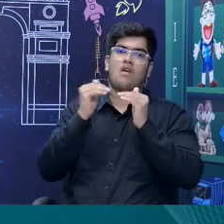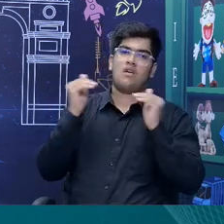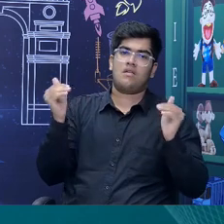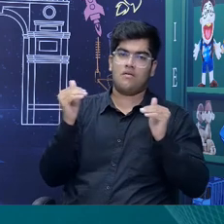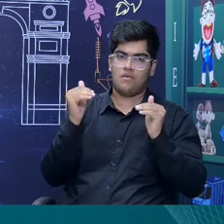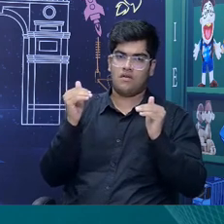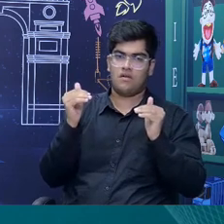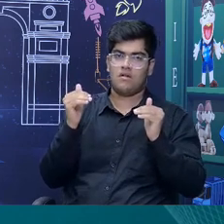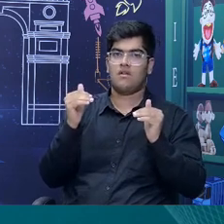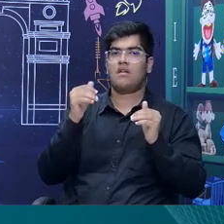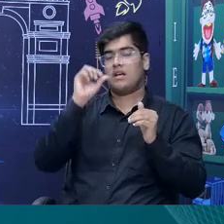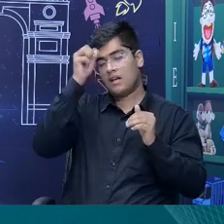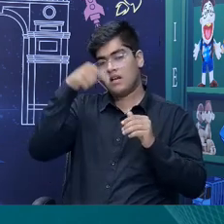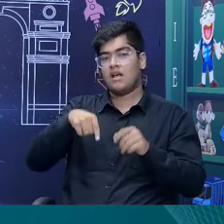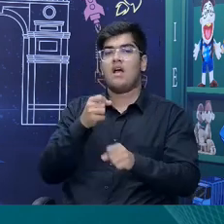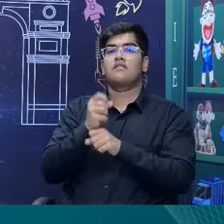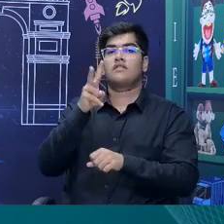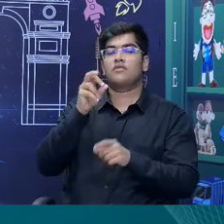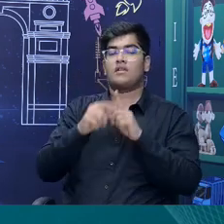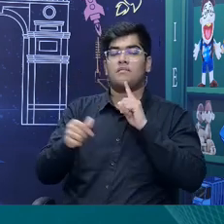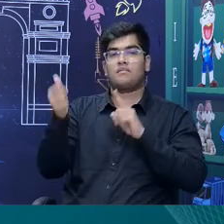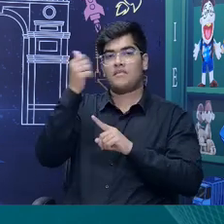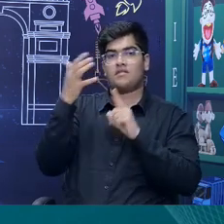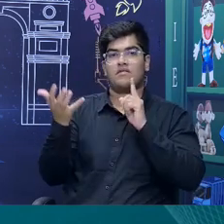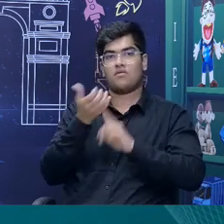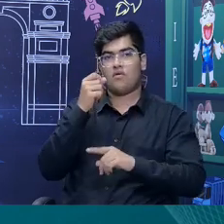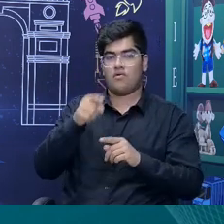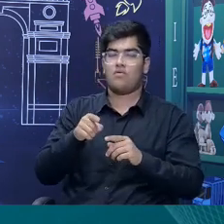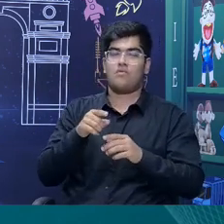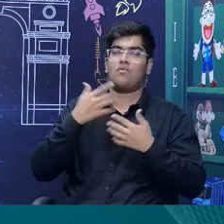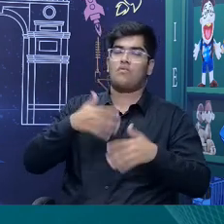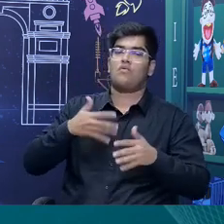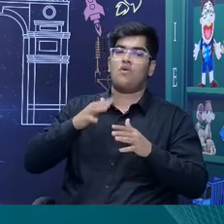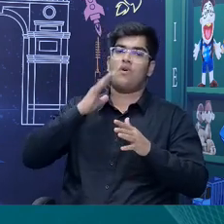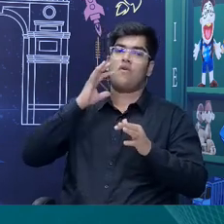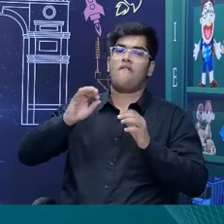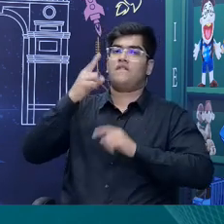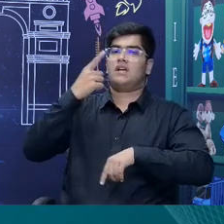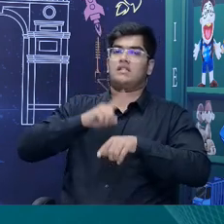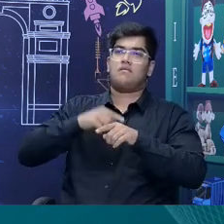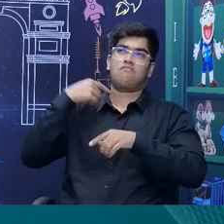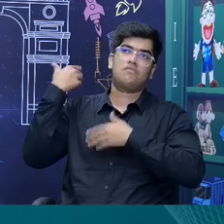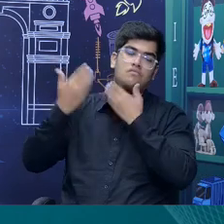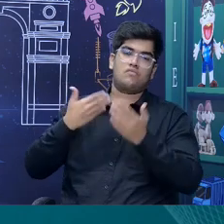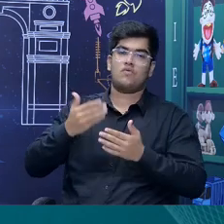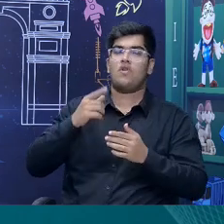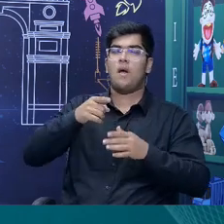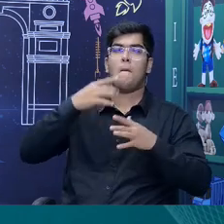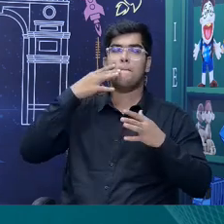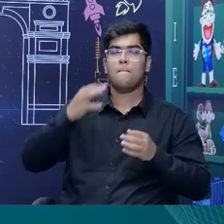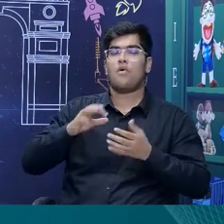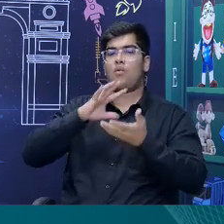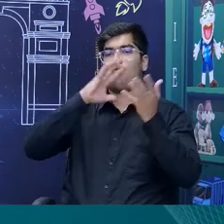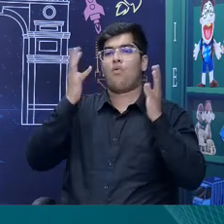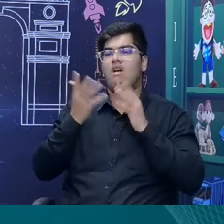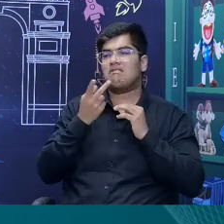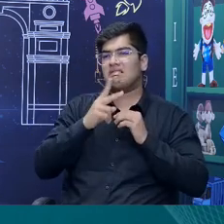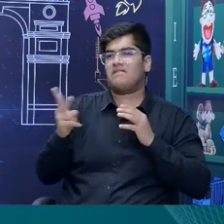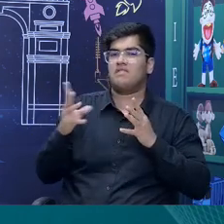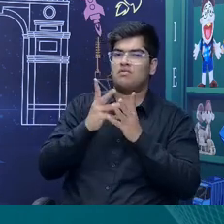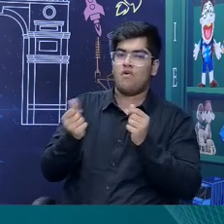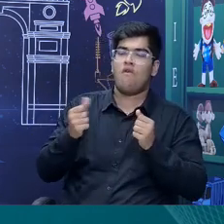इंडियास t20 प्रेसीडेंसी वुड बी एन वाटरशेड गवर्नमेंट इन हिस्ट्री और इंपॉर्टेंट रोल बाय फाइंडिंग प्रगमेटिक